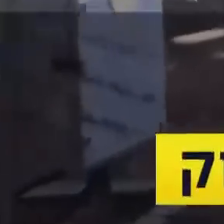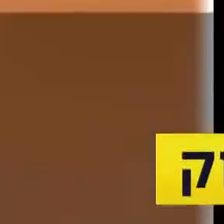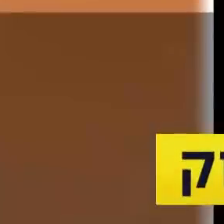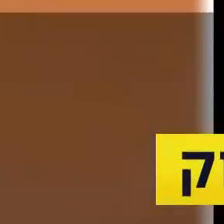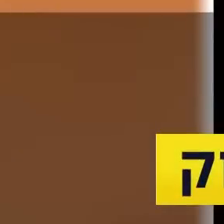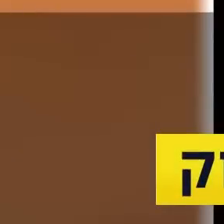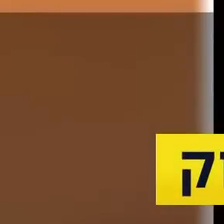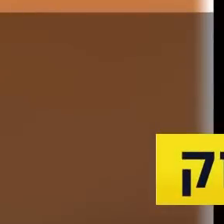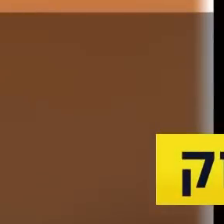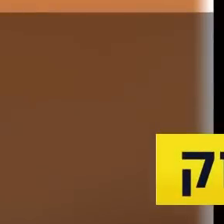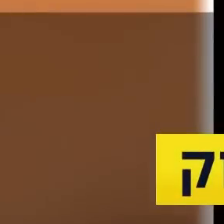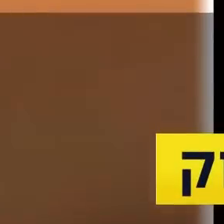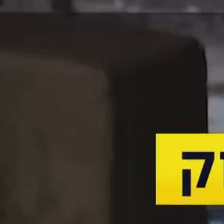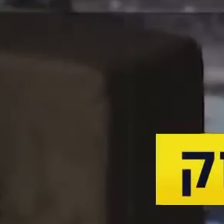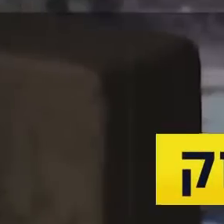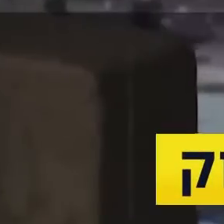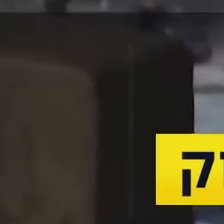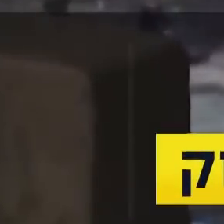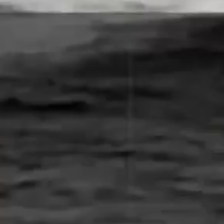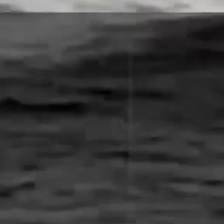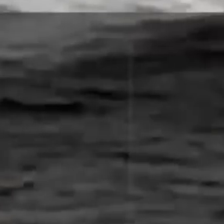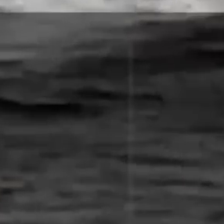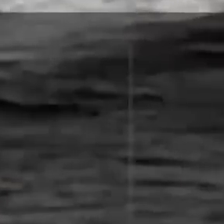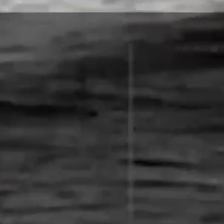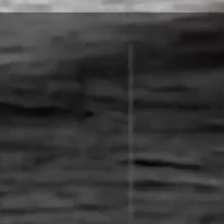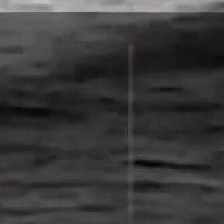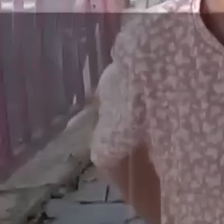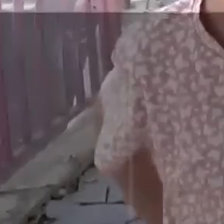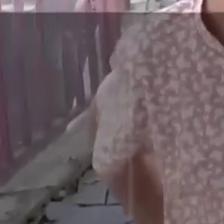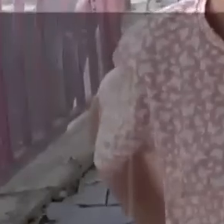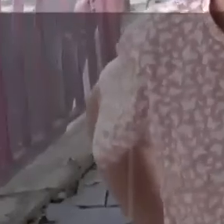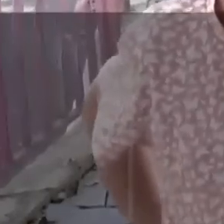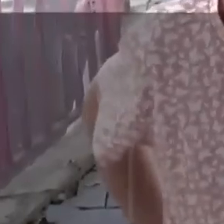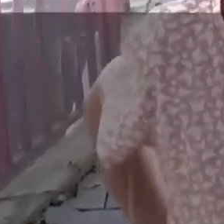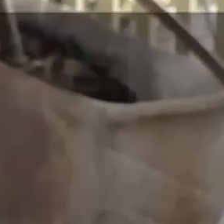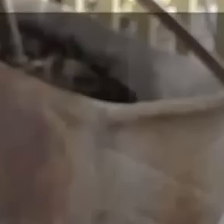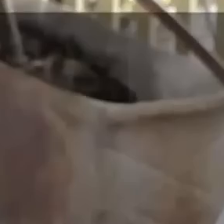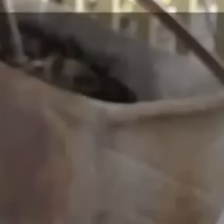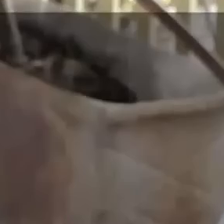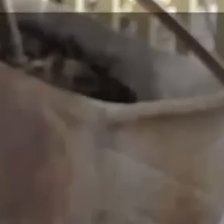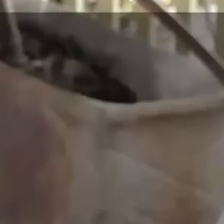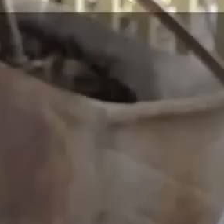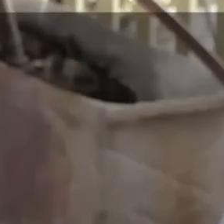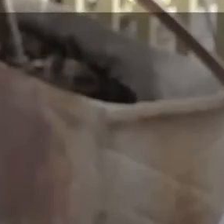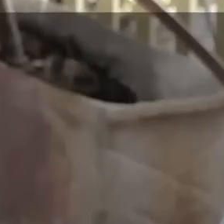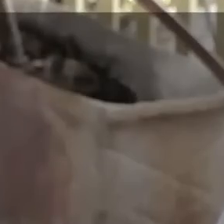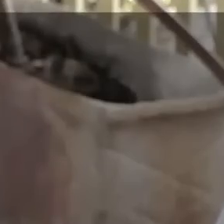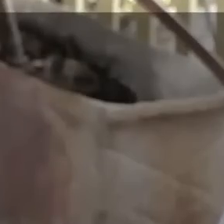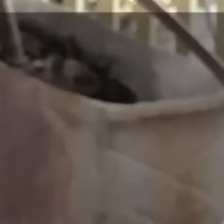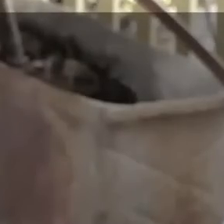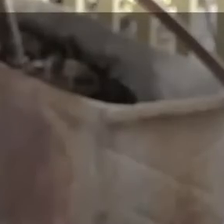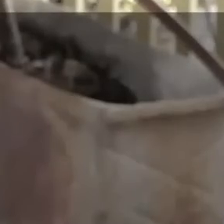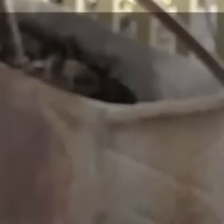ביתו של הטייס ארז סחייני שנפל בתאונת מסוק האטלף מול חיפה, בשיחה עם כתבנו. זה ממש ממש ממש לא